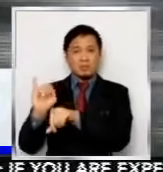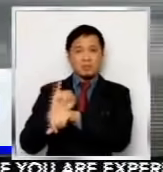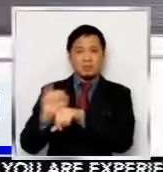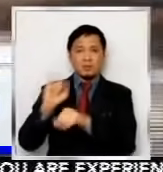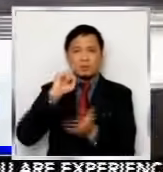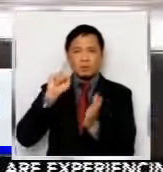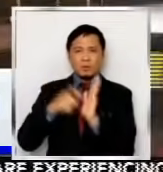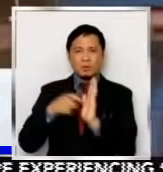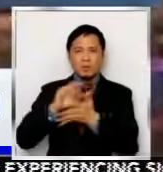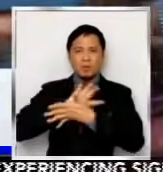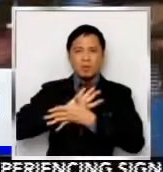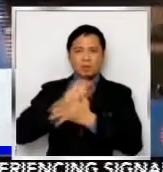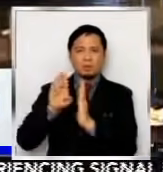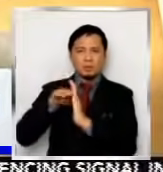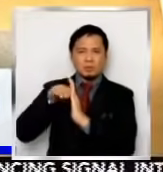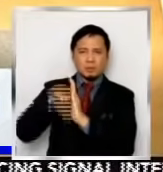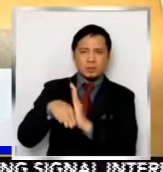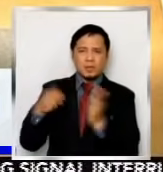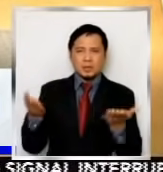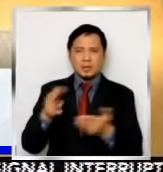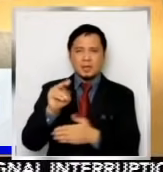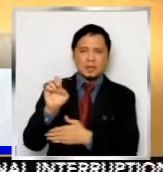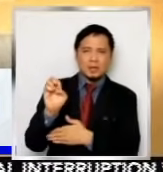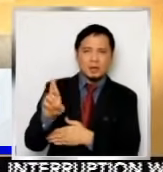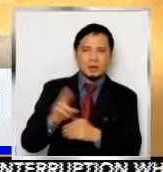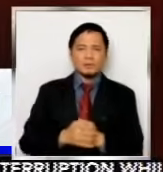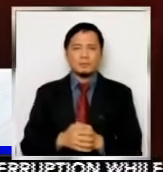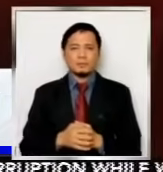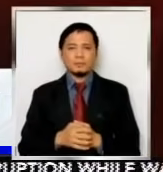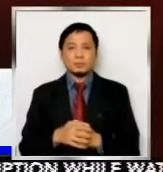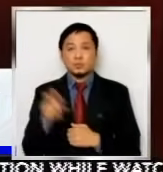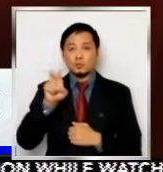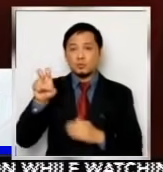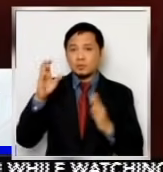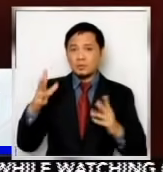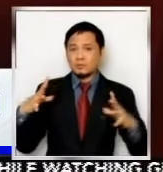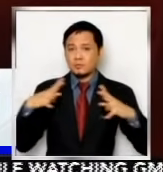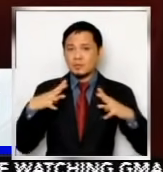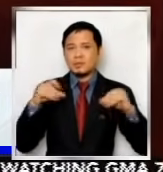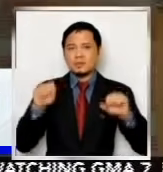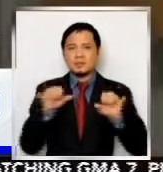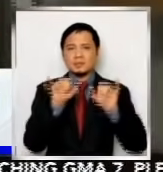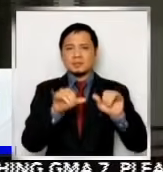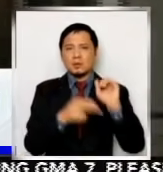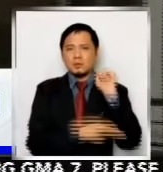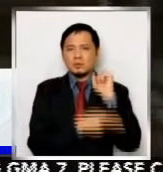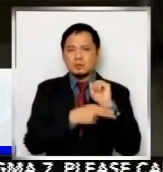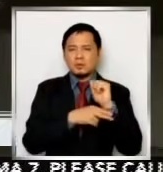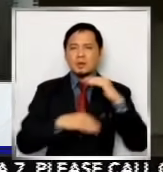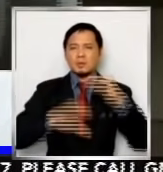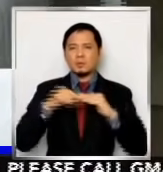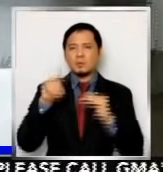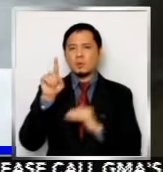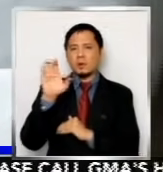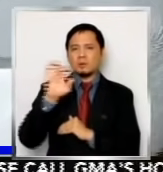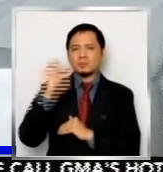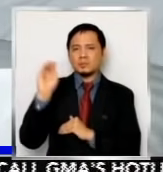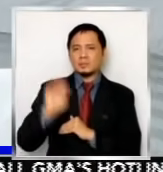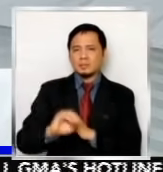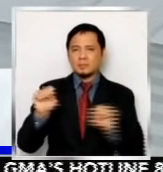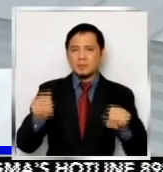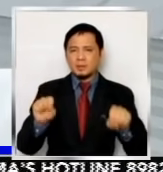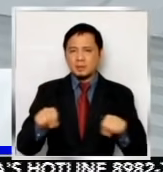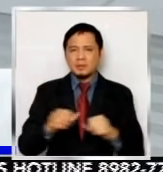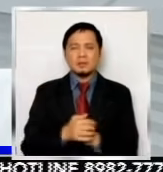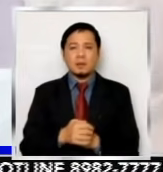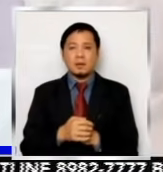NCR+. Ang turismo halimbawa, pinapayagan na ang staycation na hanggang 100% capacity para sa mga accredited accommodation establishments